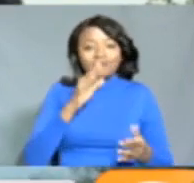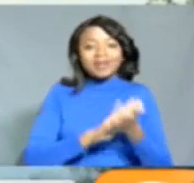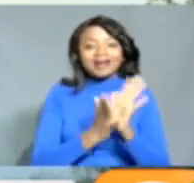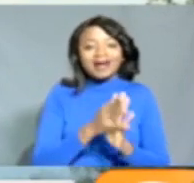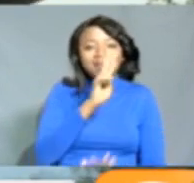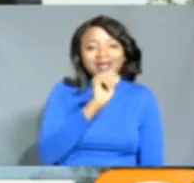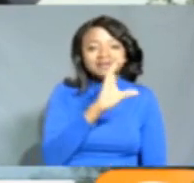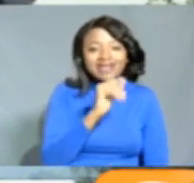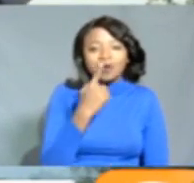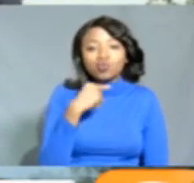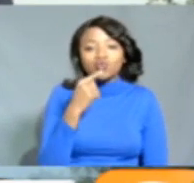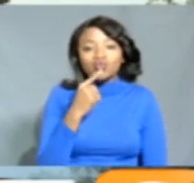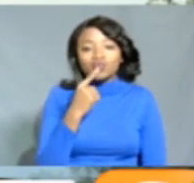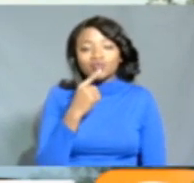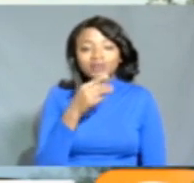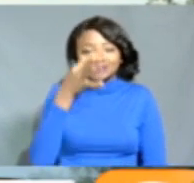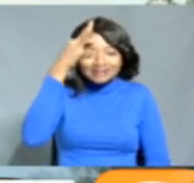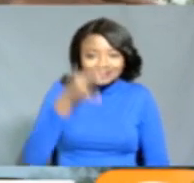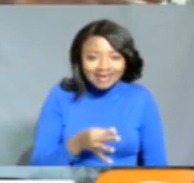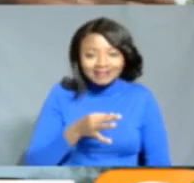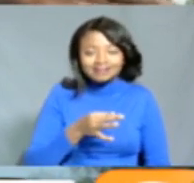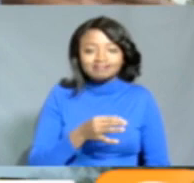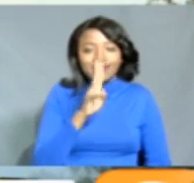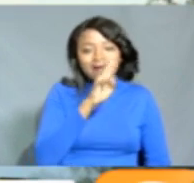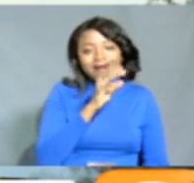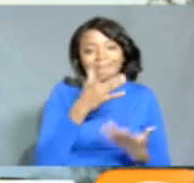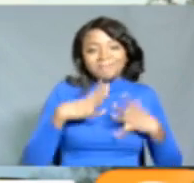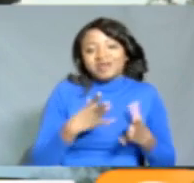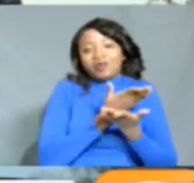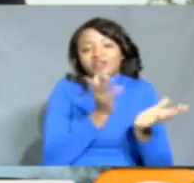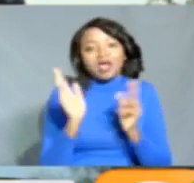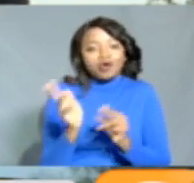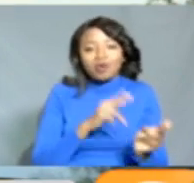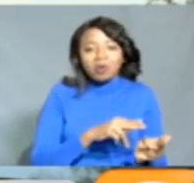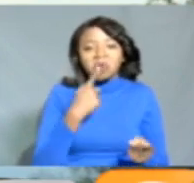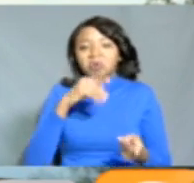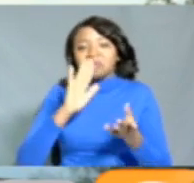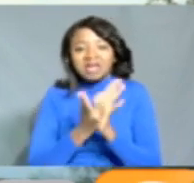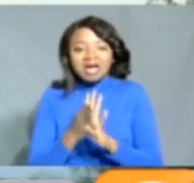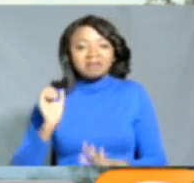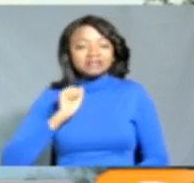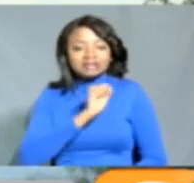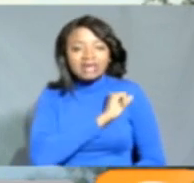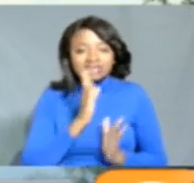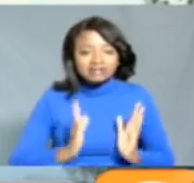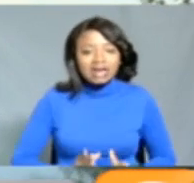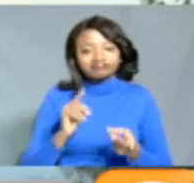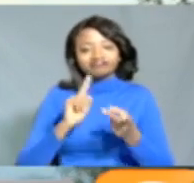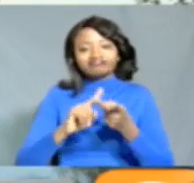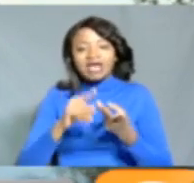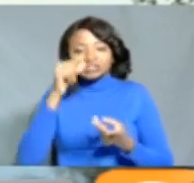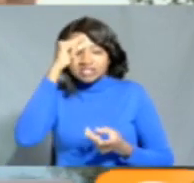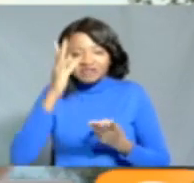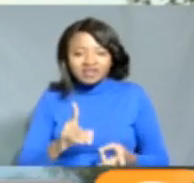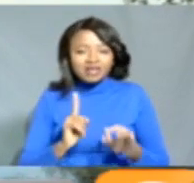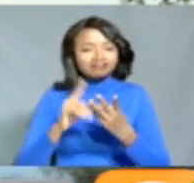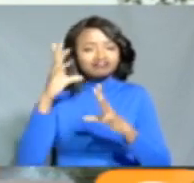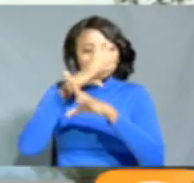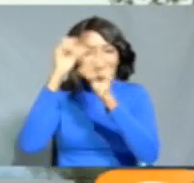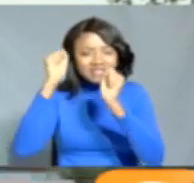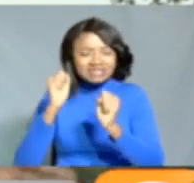ni wananchi. Nani atakuwa mjumbe, nani atakuwa senator, nani atakuwa governor, nani atakuwa rais.